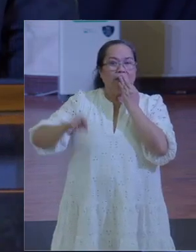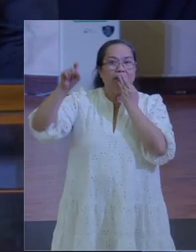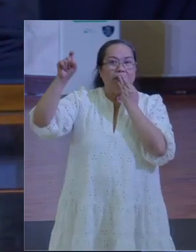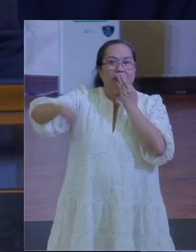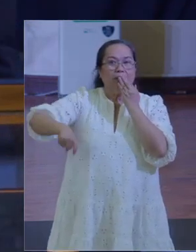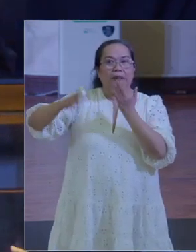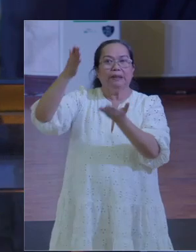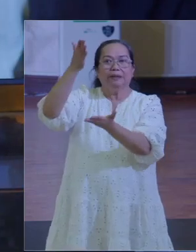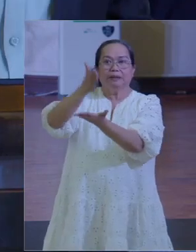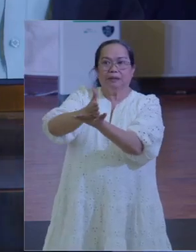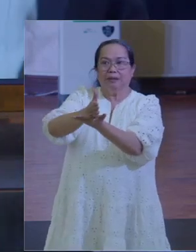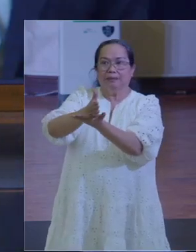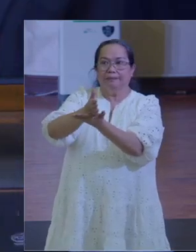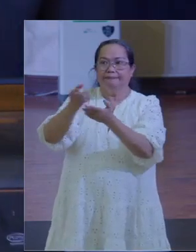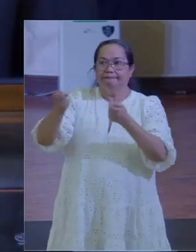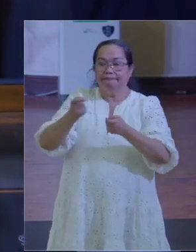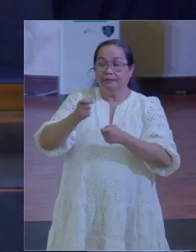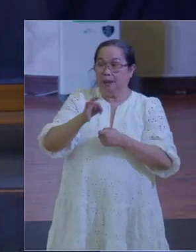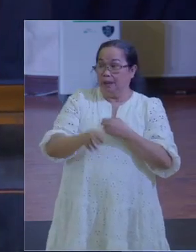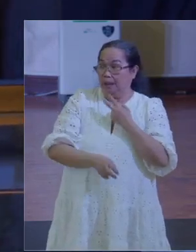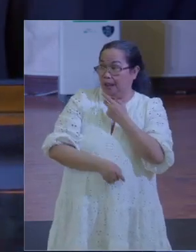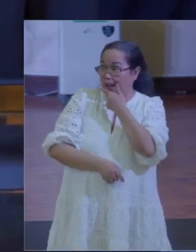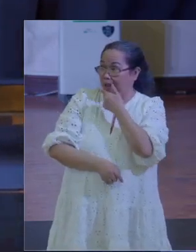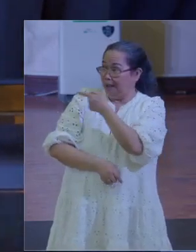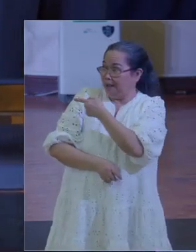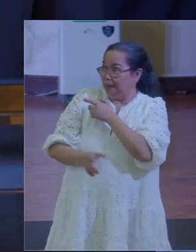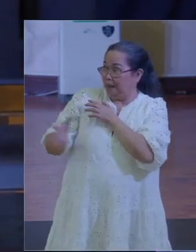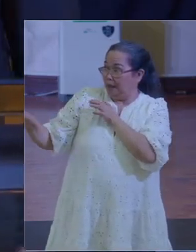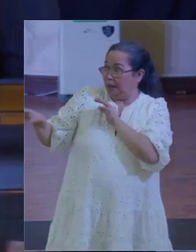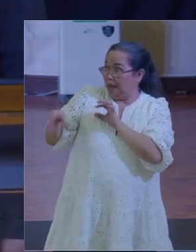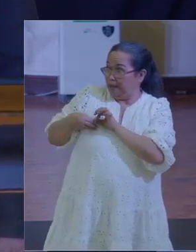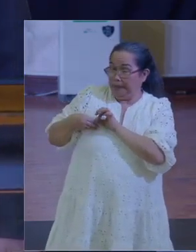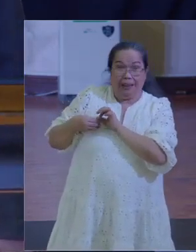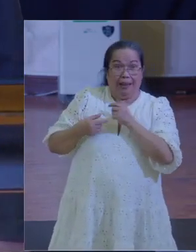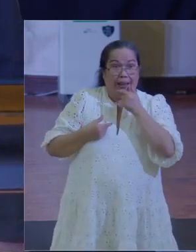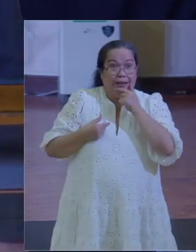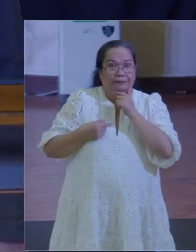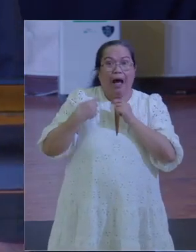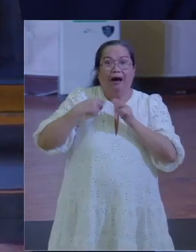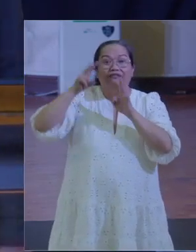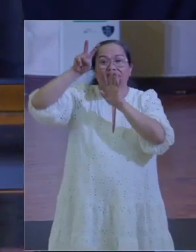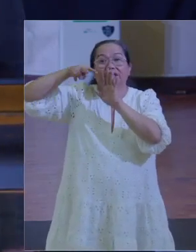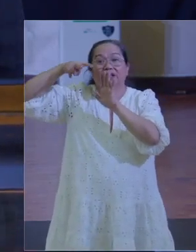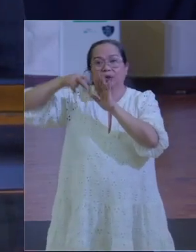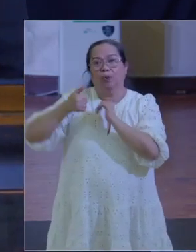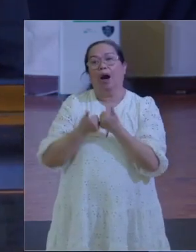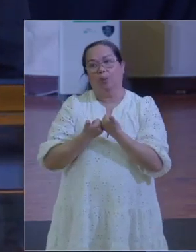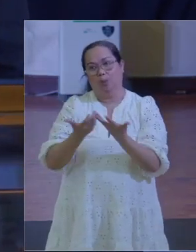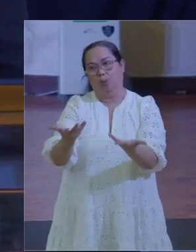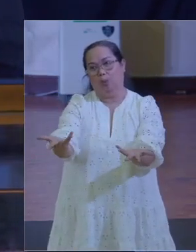Kasi pag ang katabi mo, tumawa to. Matatawa ka na rin. May video.